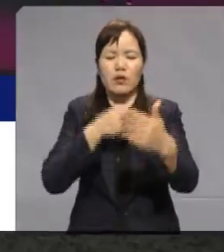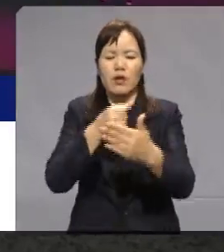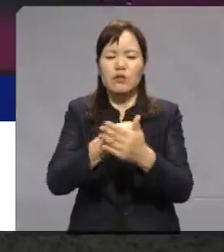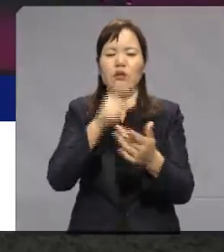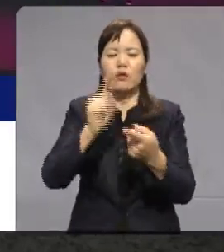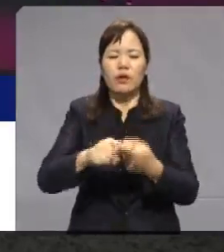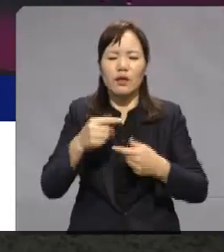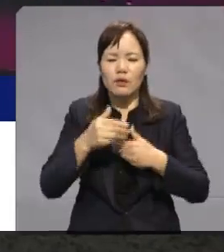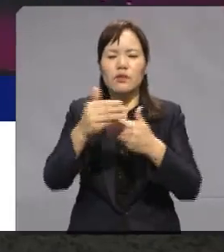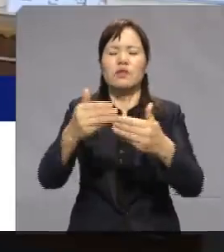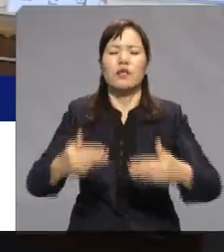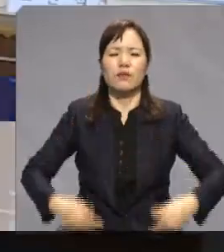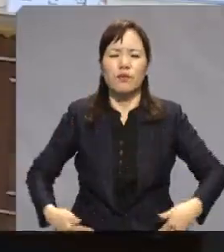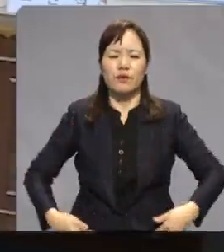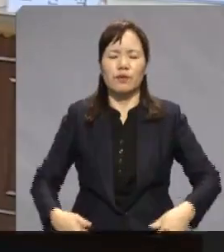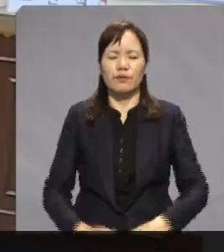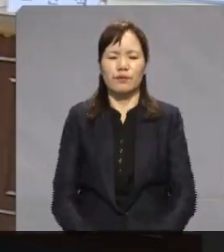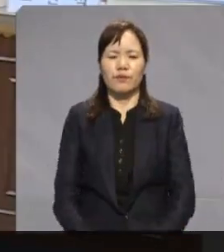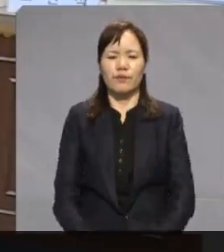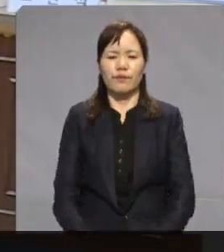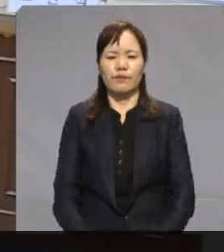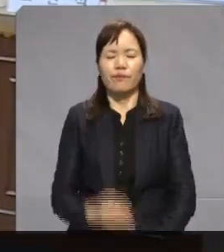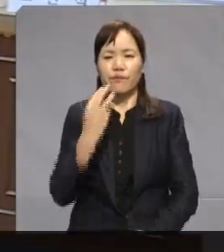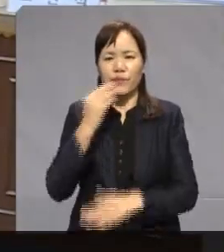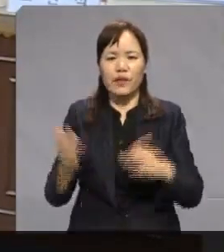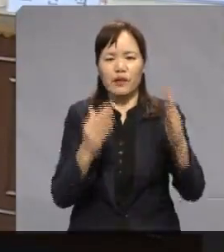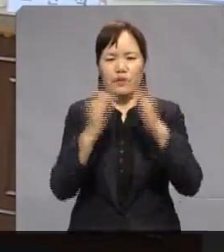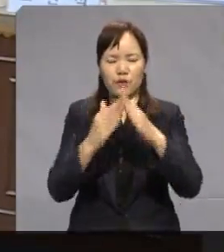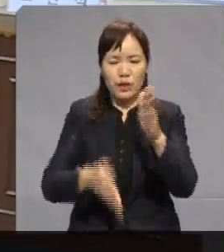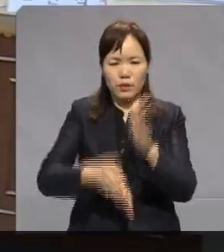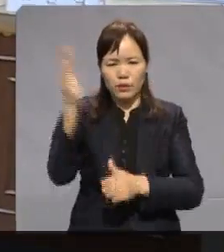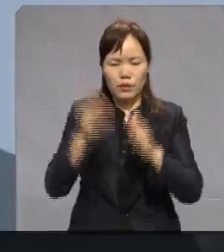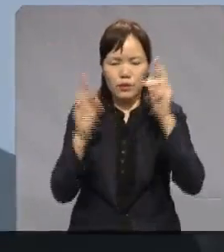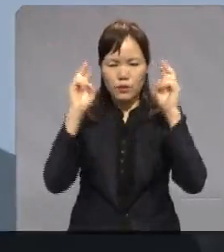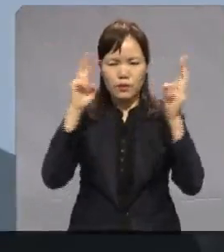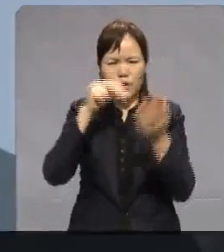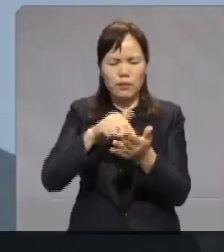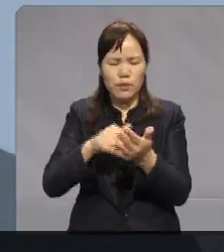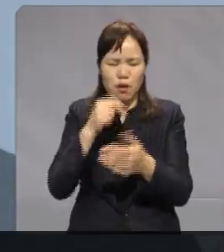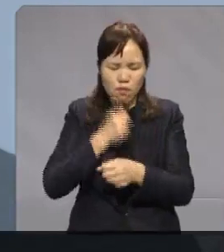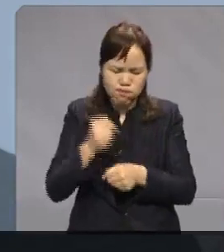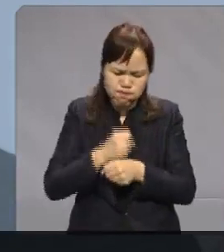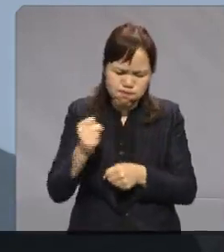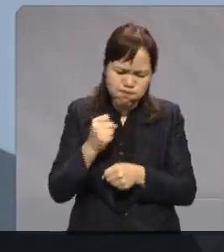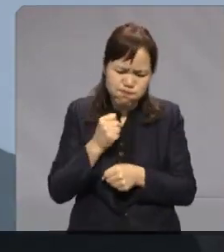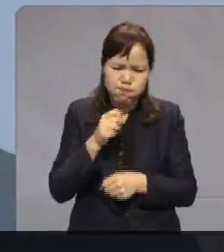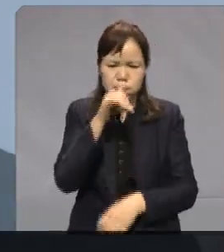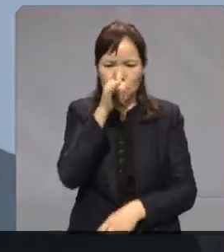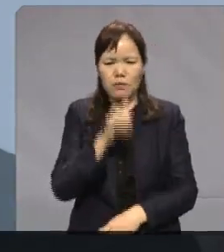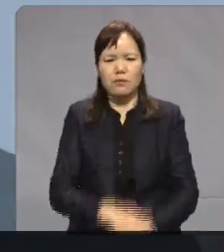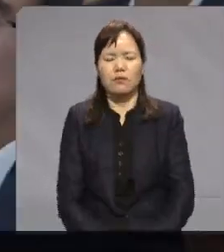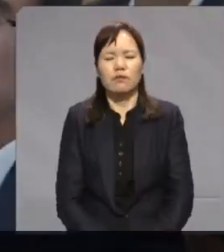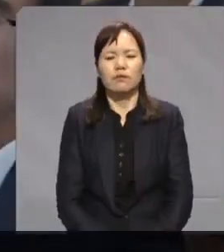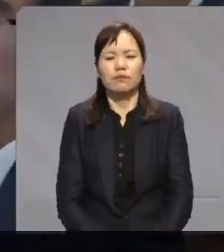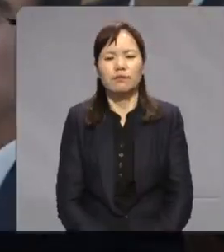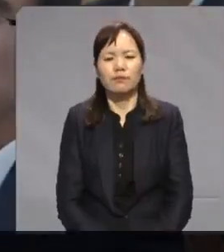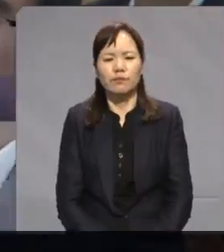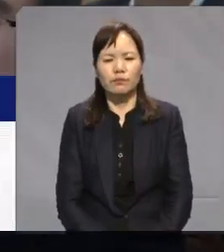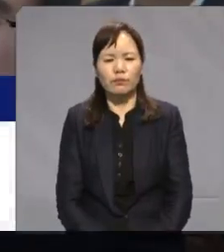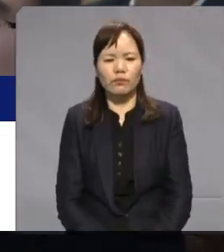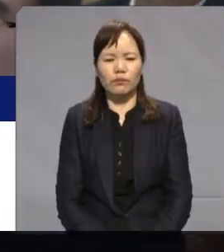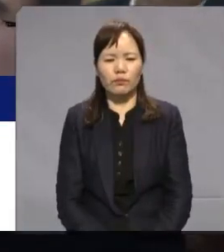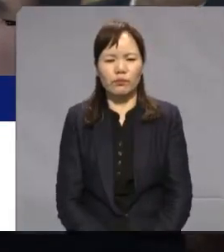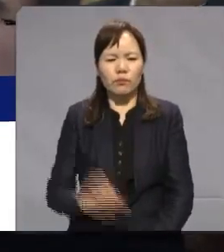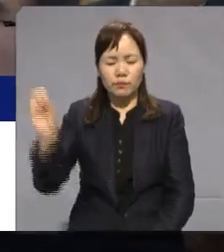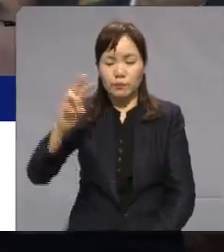차질없이 진행되어야 된다 경기주택 도시공사는 당혹감을 감추지 못했습니다 갑자기 서울로